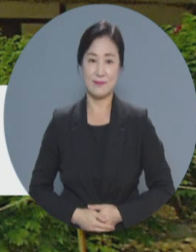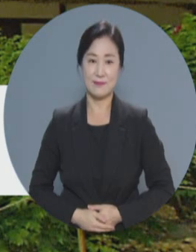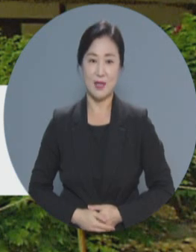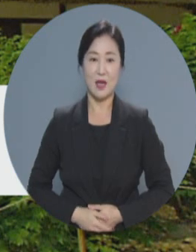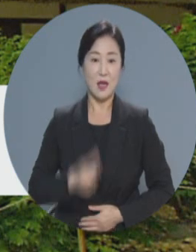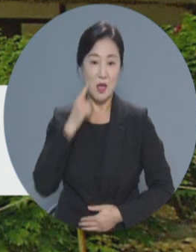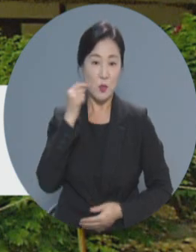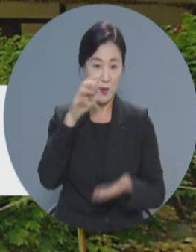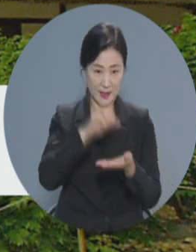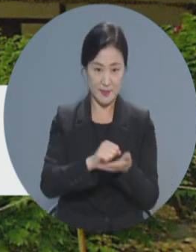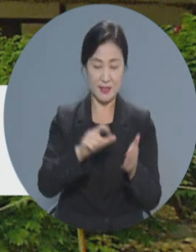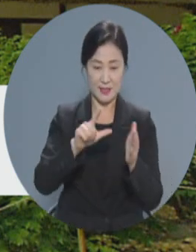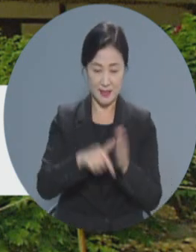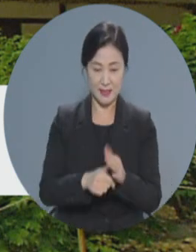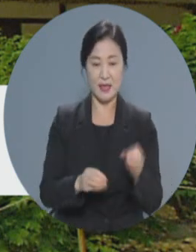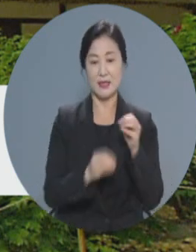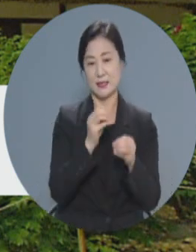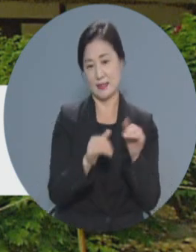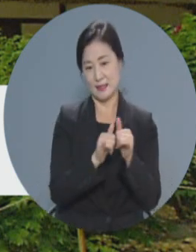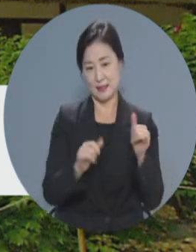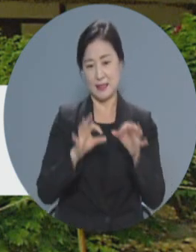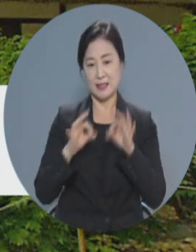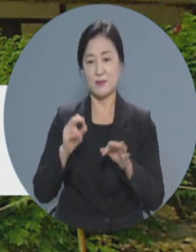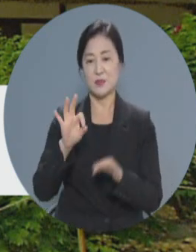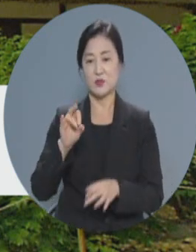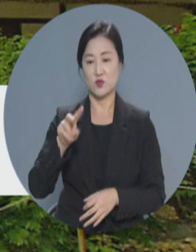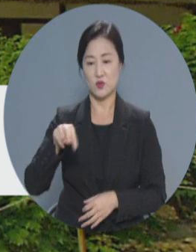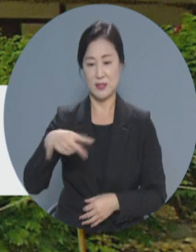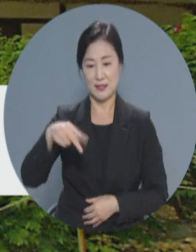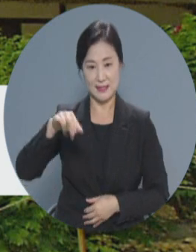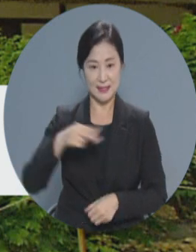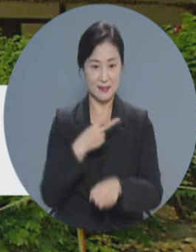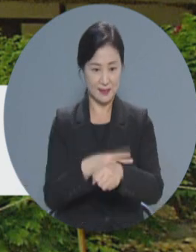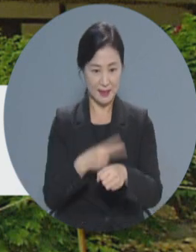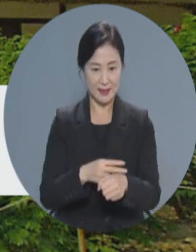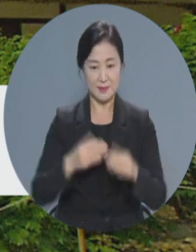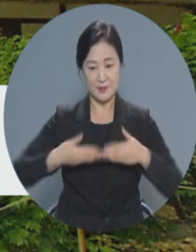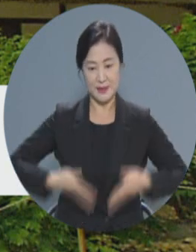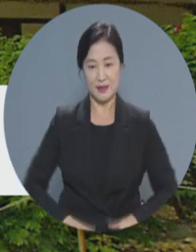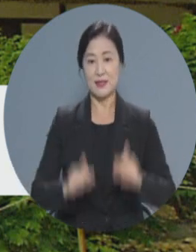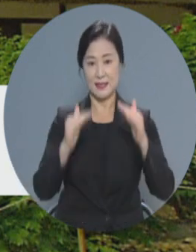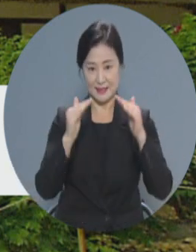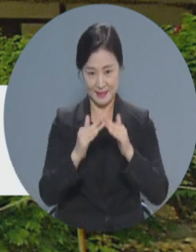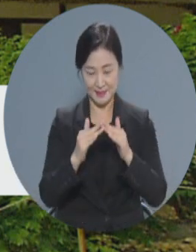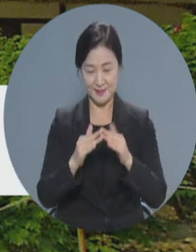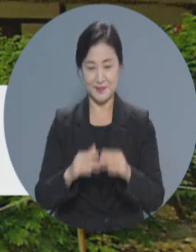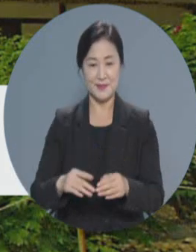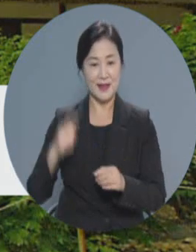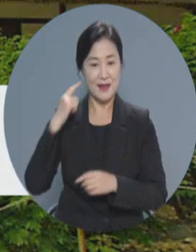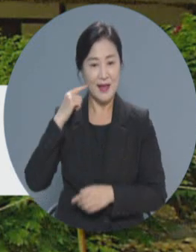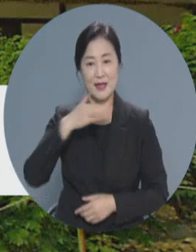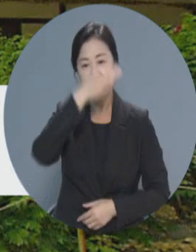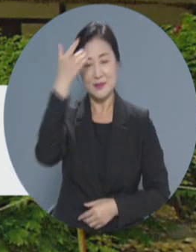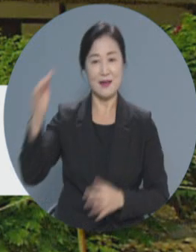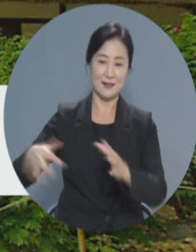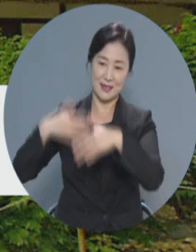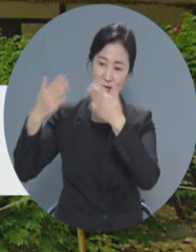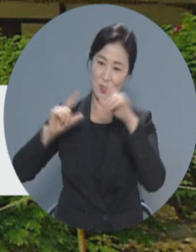일제강점기 대표적인 서정시인 영랑 김윤식 선생의 생가에서는 해마다 아름다운 가을 풍경이 펼쳐지고